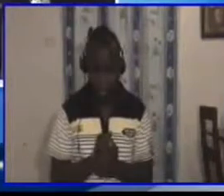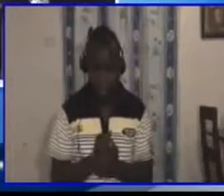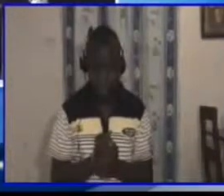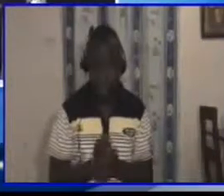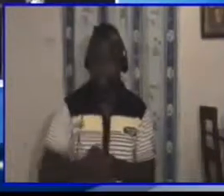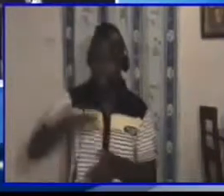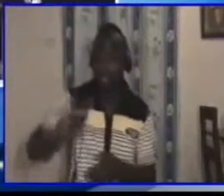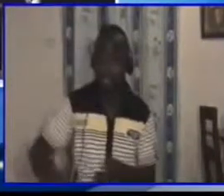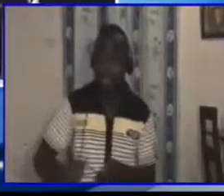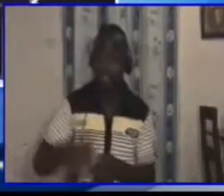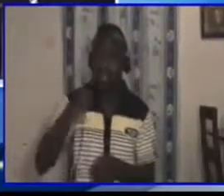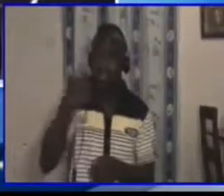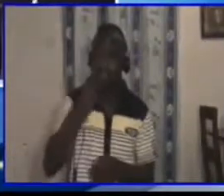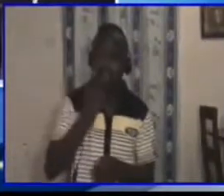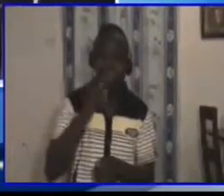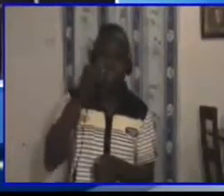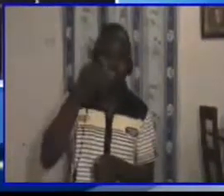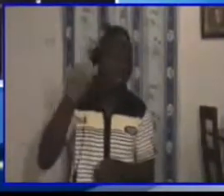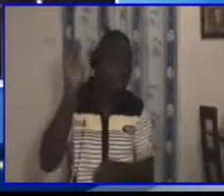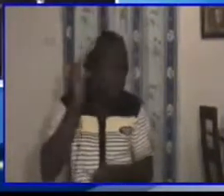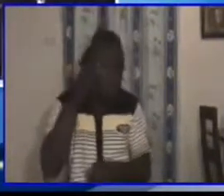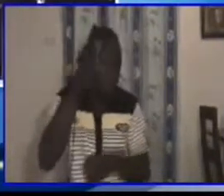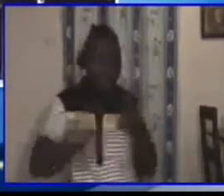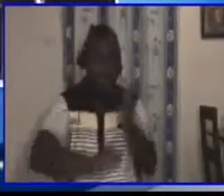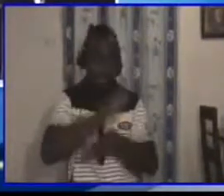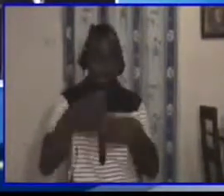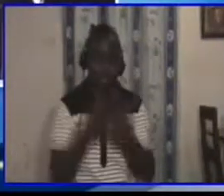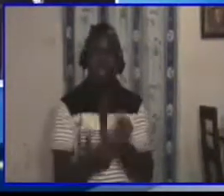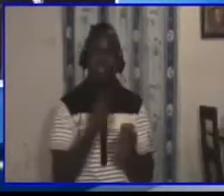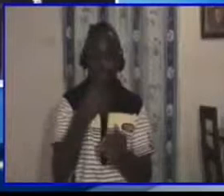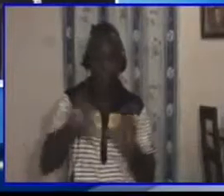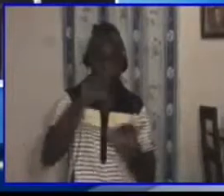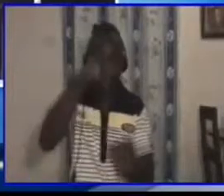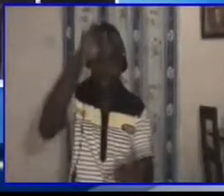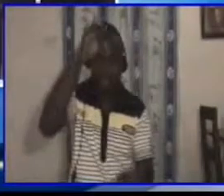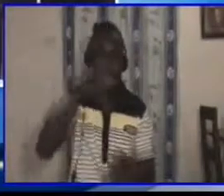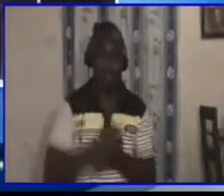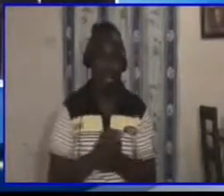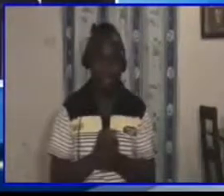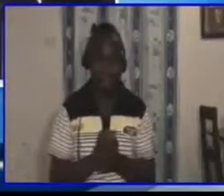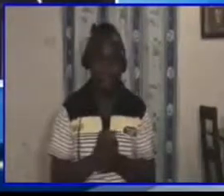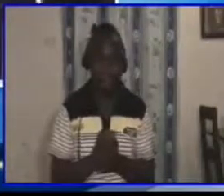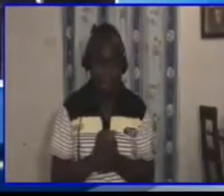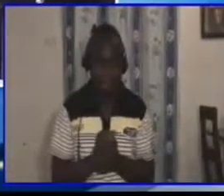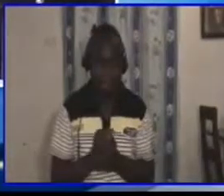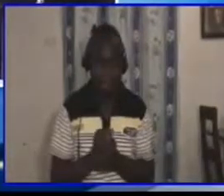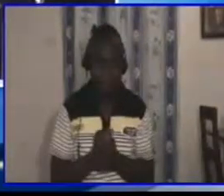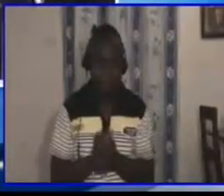è l'ultima chiamata va ad ognuno e in tutte le chiese e denominazioni